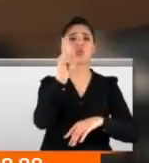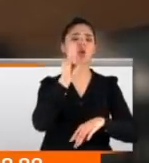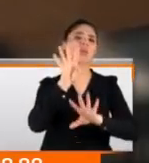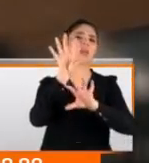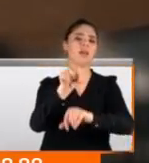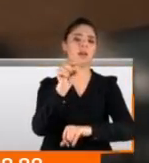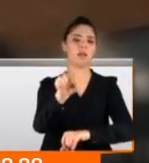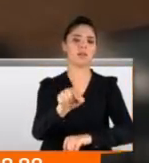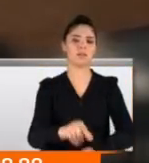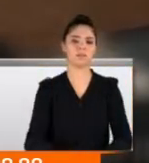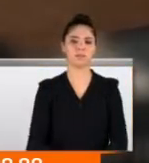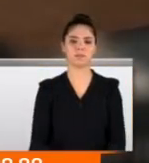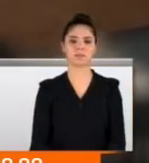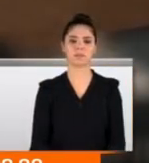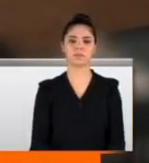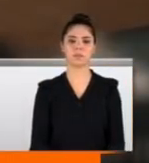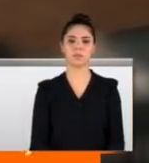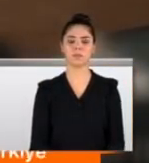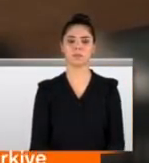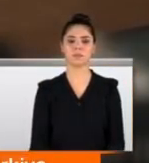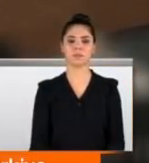İnanda zvali. İnanda